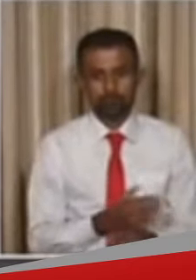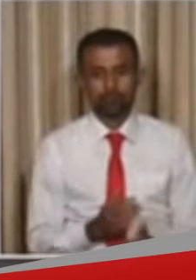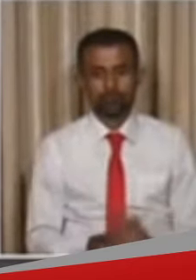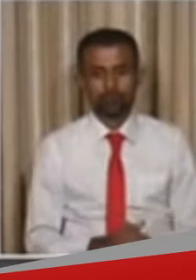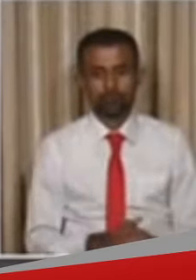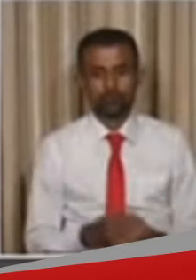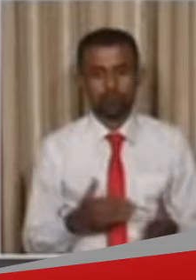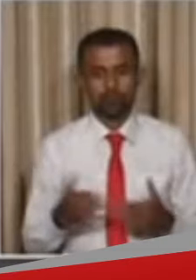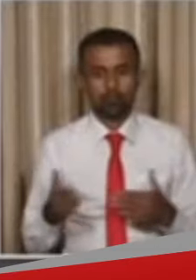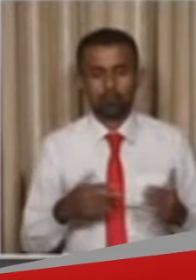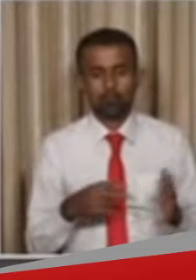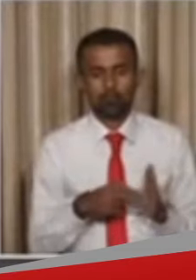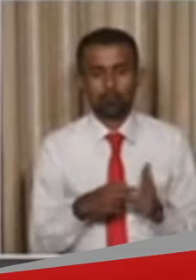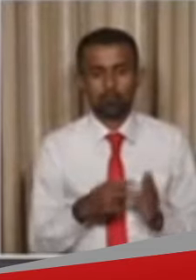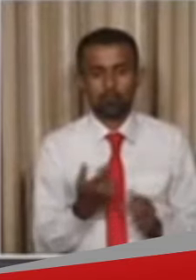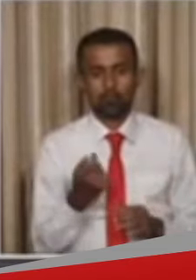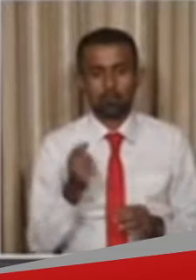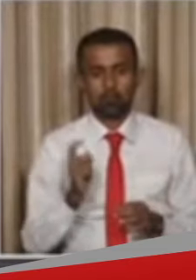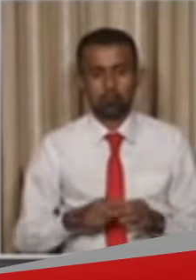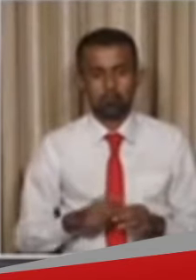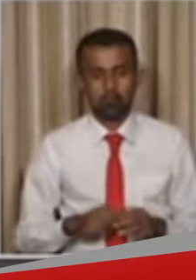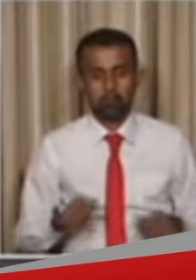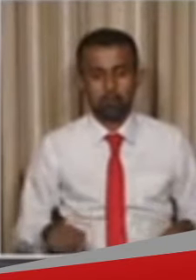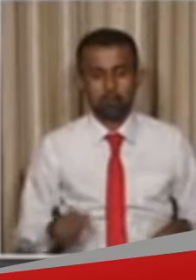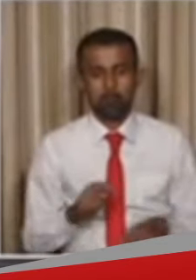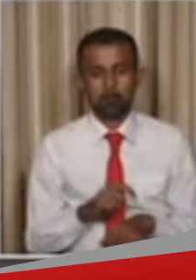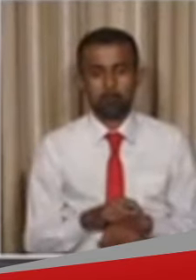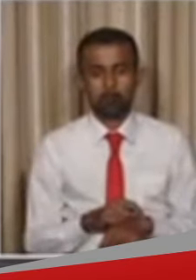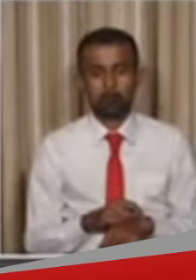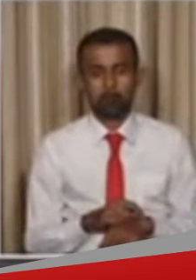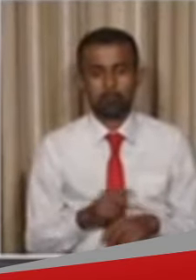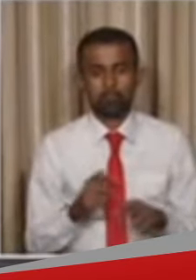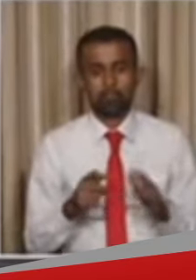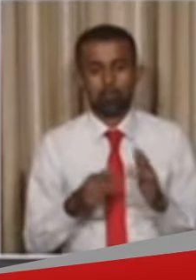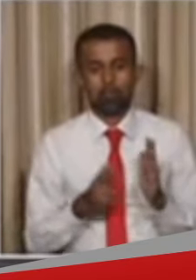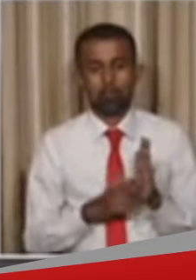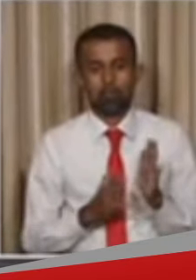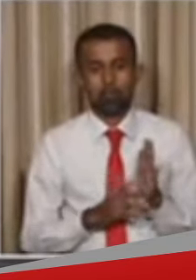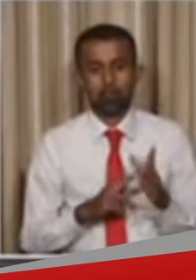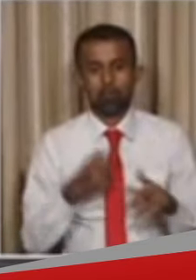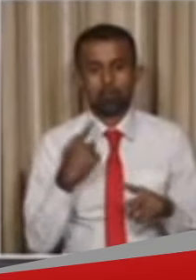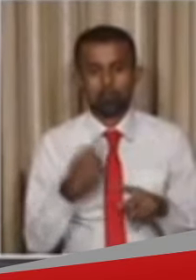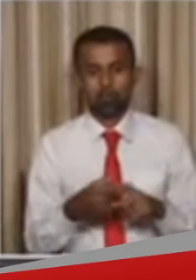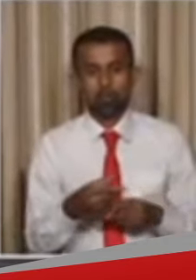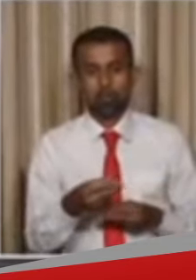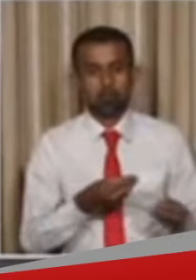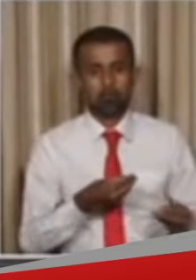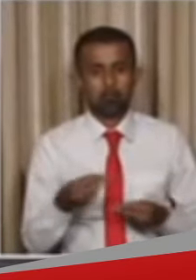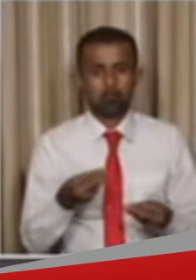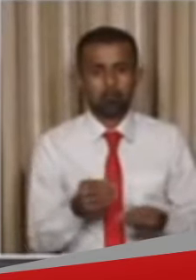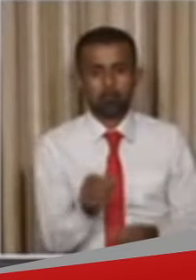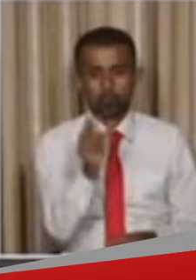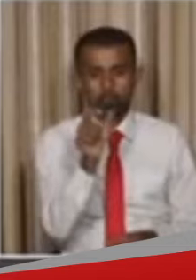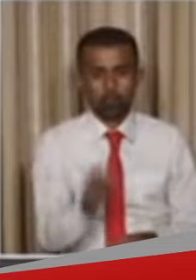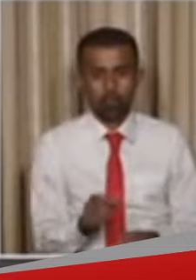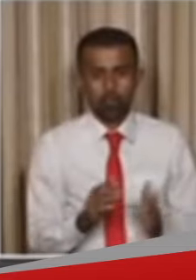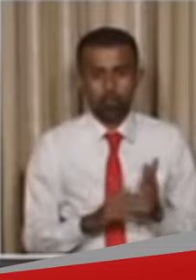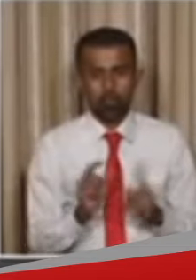විවිධ ආර්ථික ප්‍රශ්නවලට මුහුණ දීලා ඉන්න මොහොතේ ඔන්මැක්ස් ගනුදෙනුව පිළිබඳව ඔබතුමාගේ